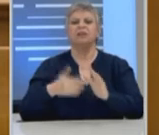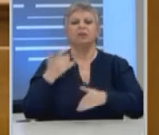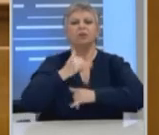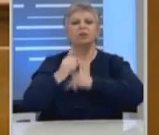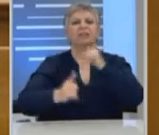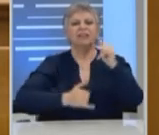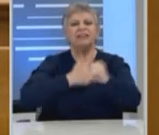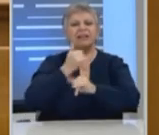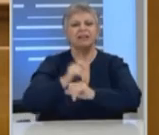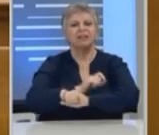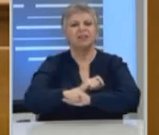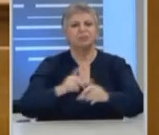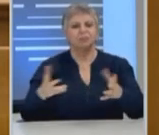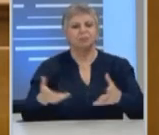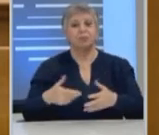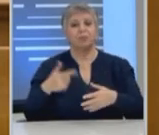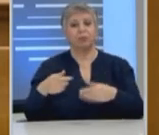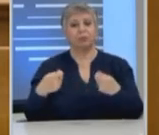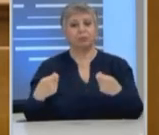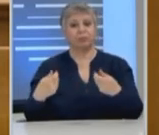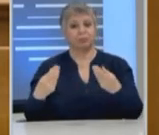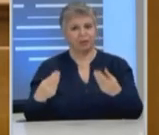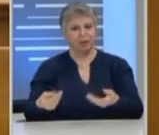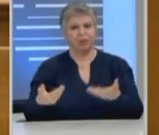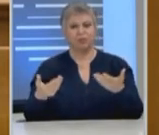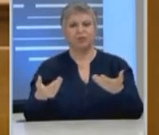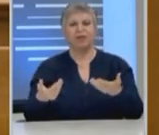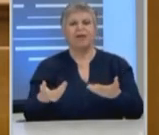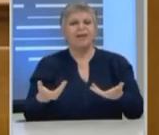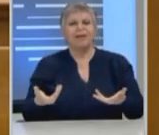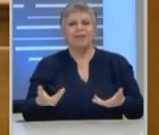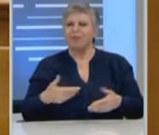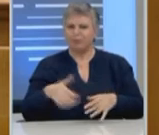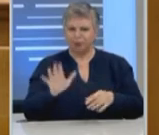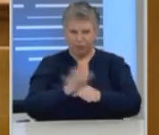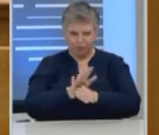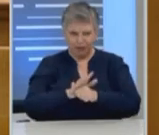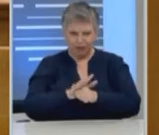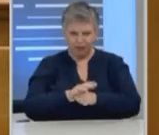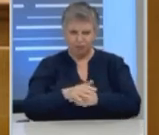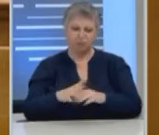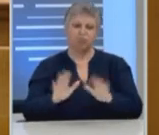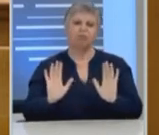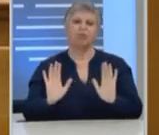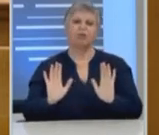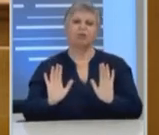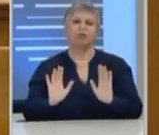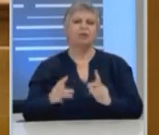πάση περιπτώσει τα καλοπληρωμένα τρόλ του διαδικτύου. Δεν αρκεί. Τι ξέρετε γιατί δεν